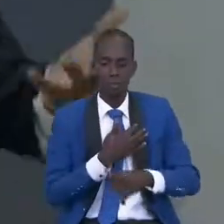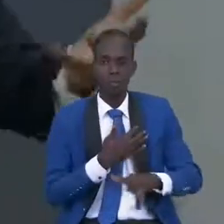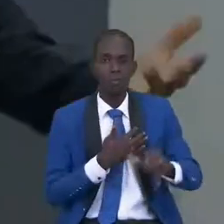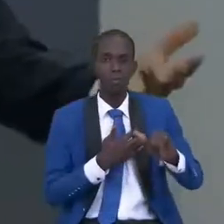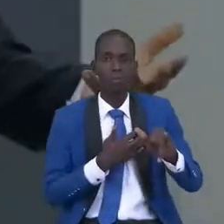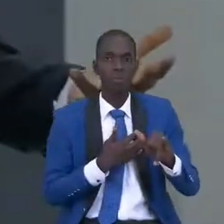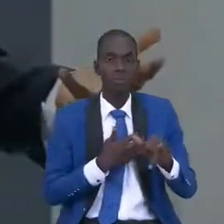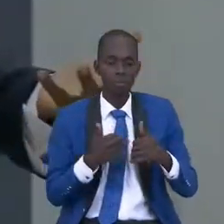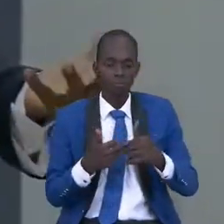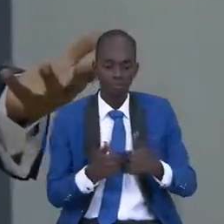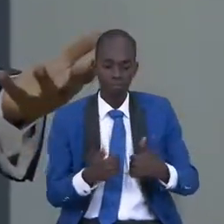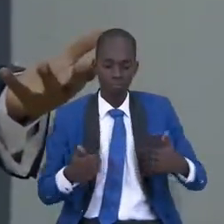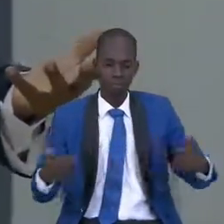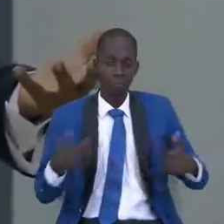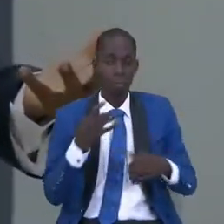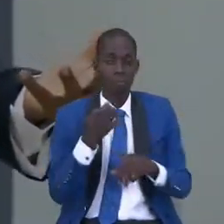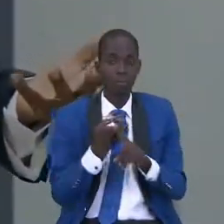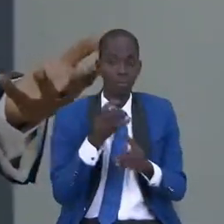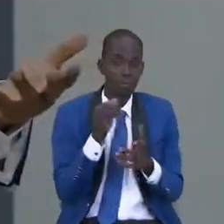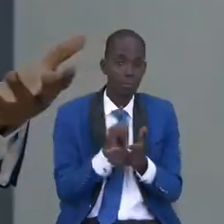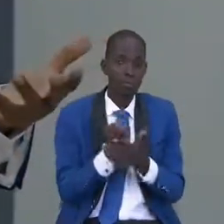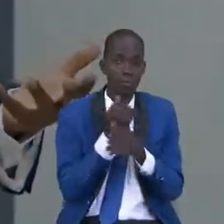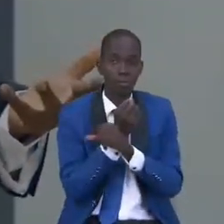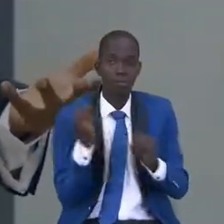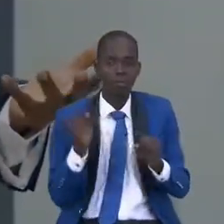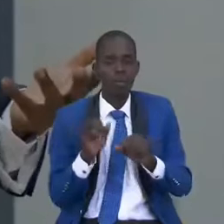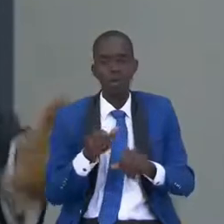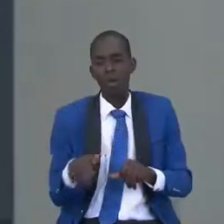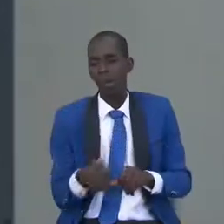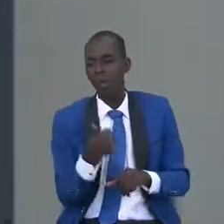en dehors de ce salut, dans toutes les autres